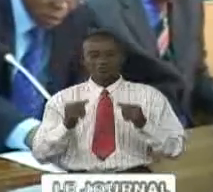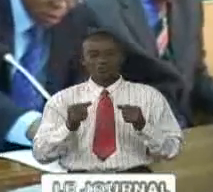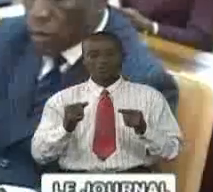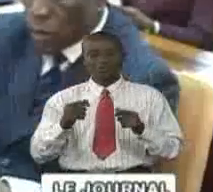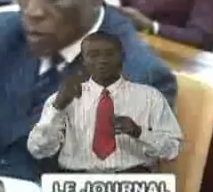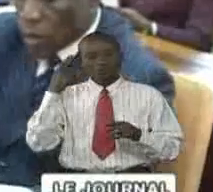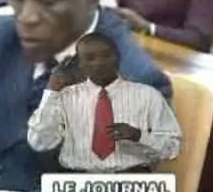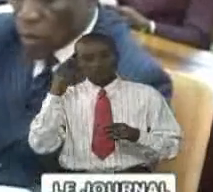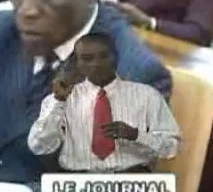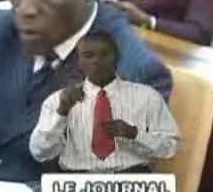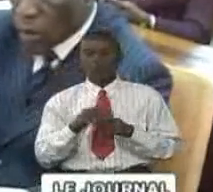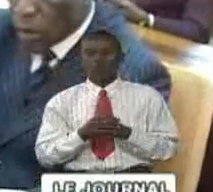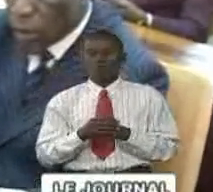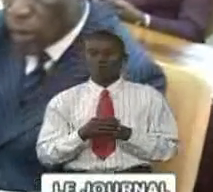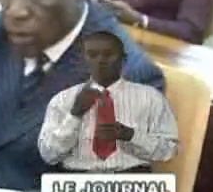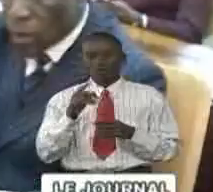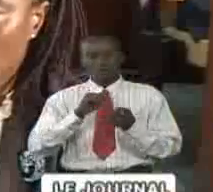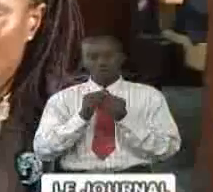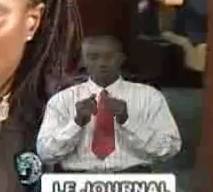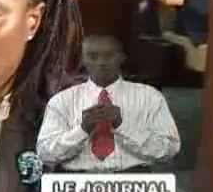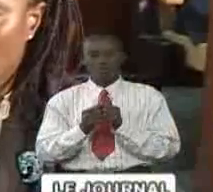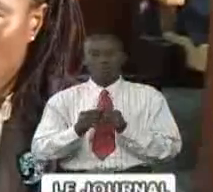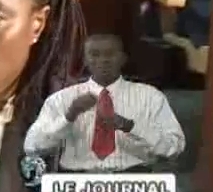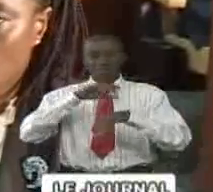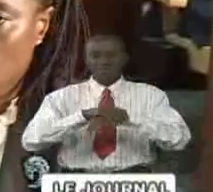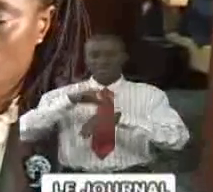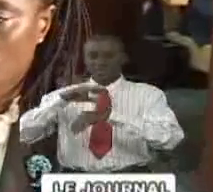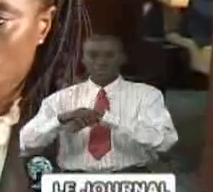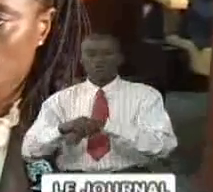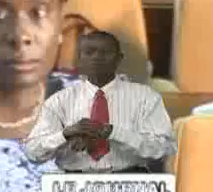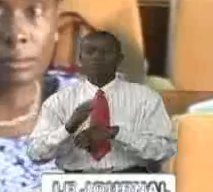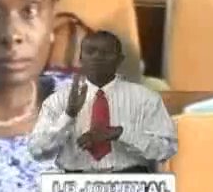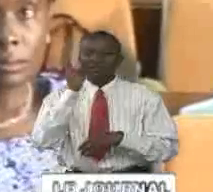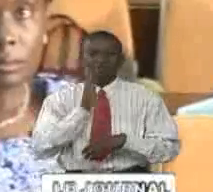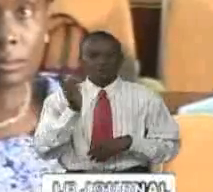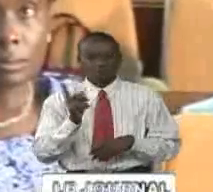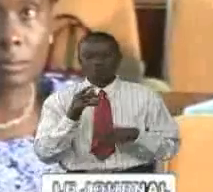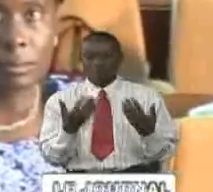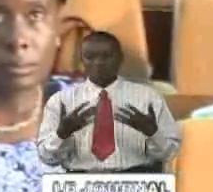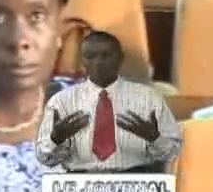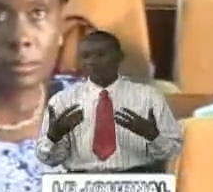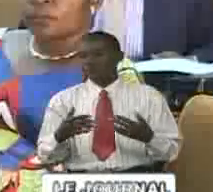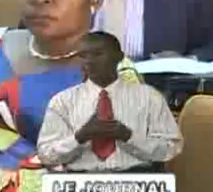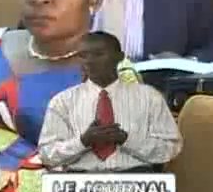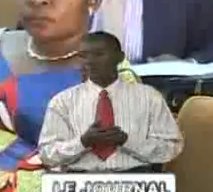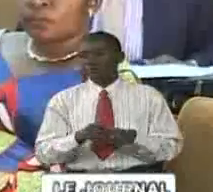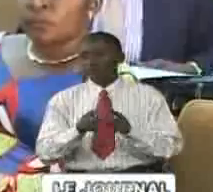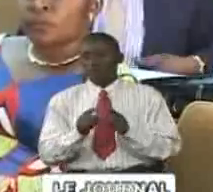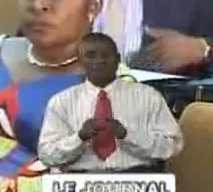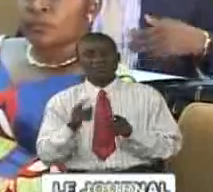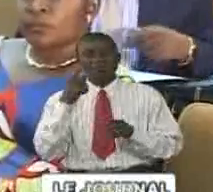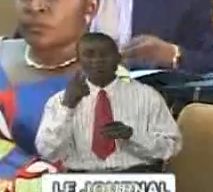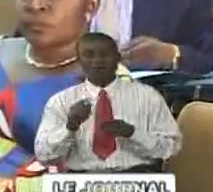détentions irrégulières et garantir le respect du délai prescrit en la matière. L'amélioration des conditions carcérales, sans oublier la réhabilitation